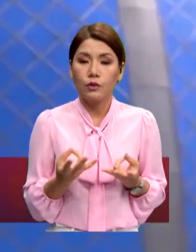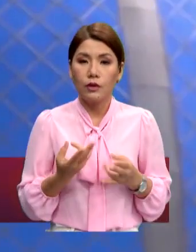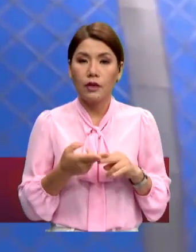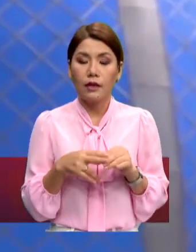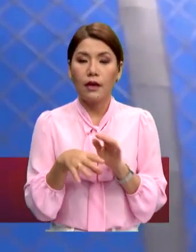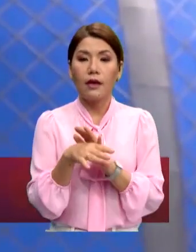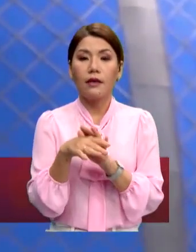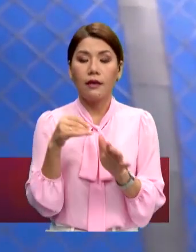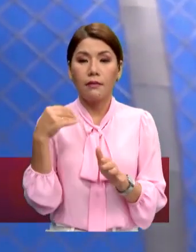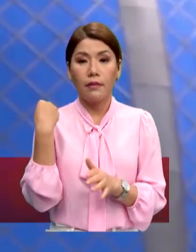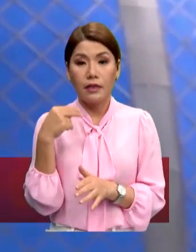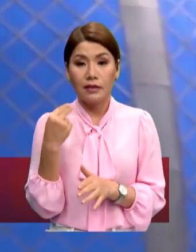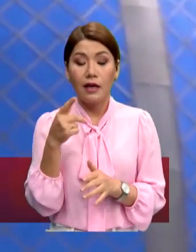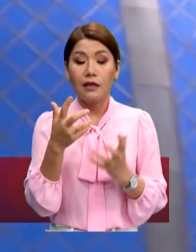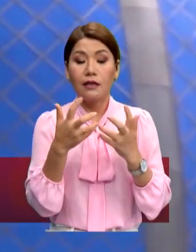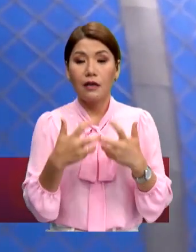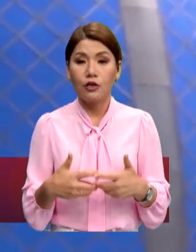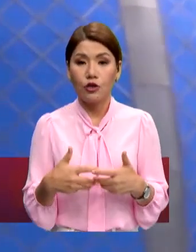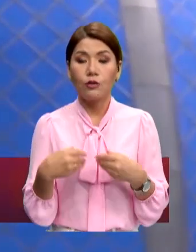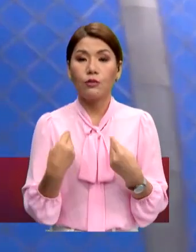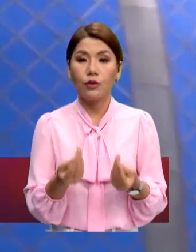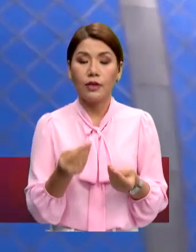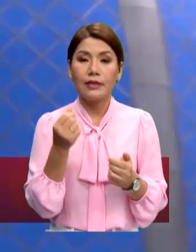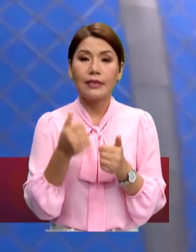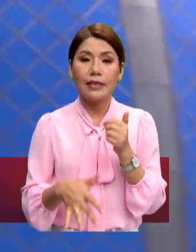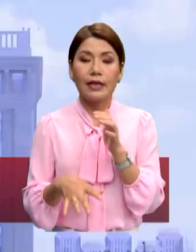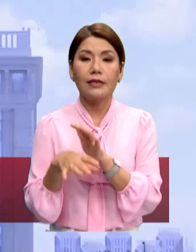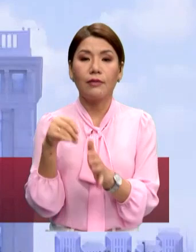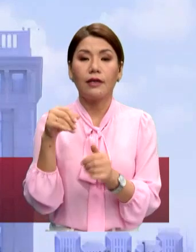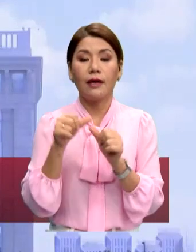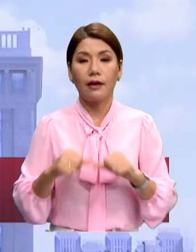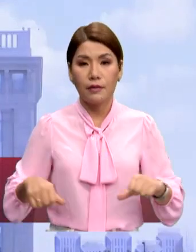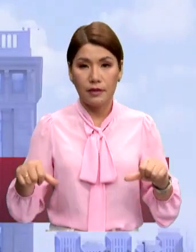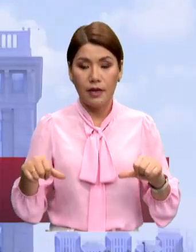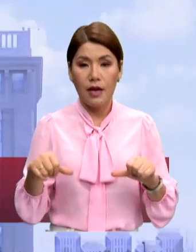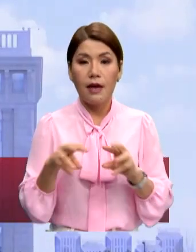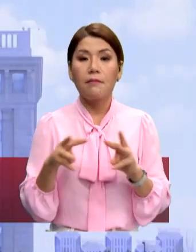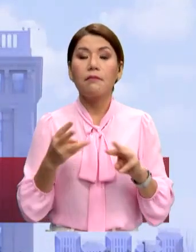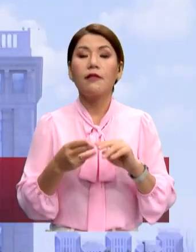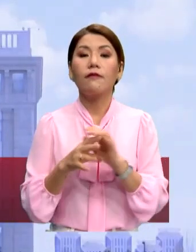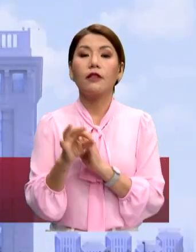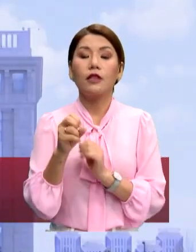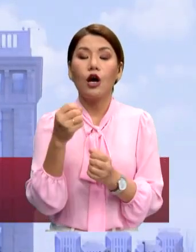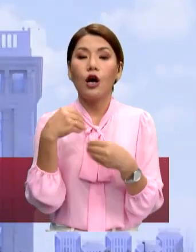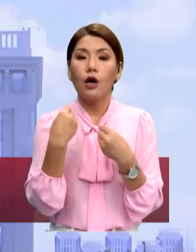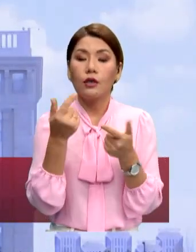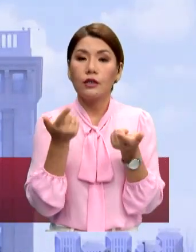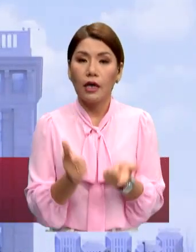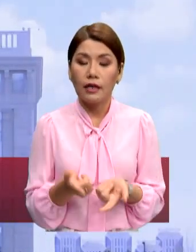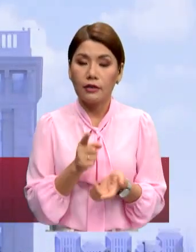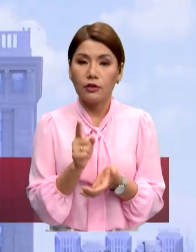выборов президента? Этот расчет должна предоставить Центральная избирательная комиссия. Минфин, в свою очередь, одобрить. В